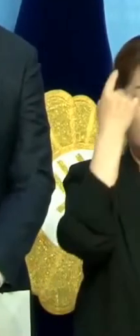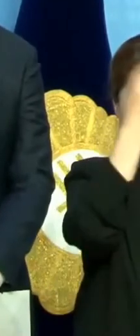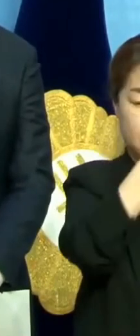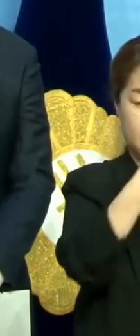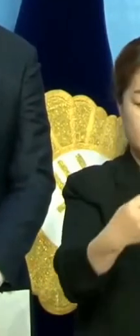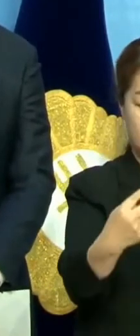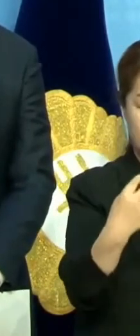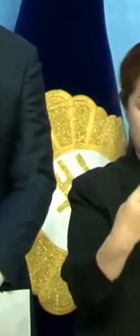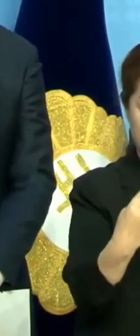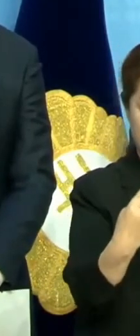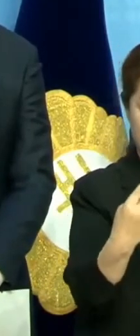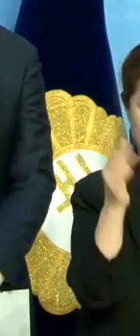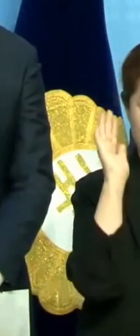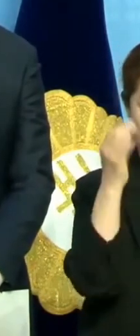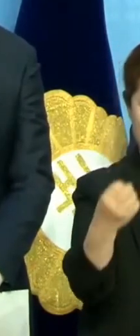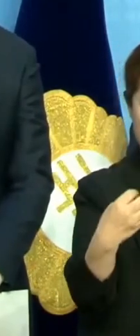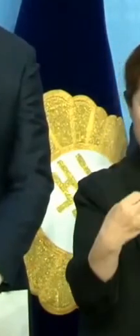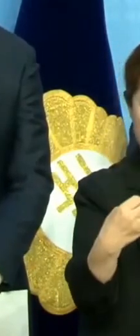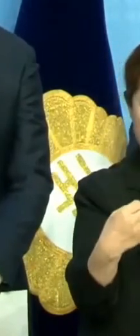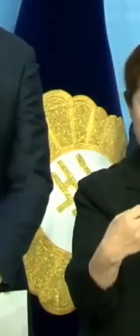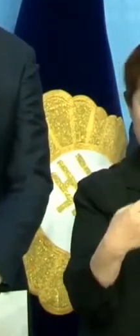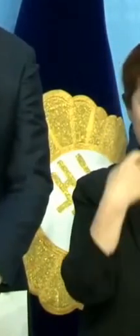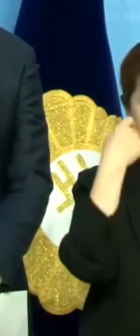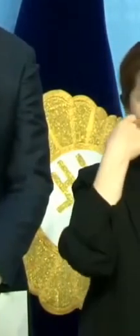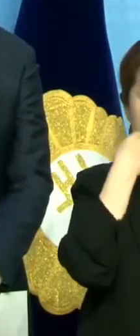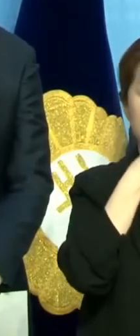보고 뭔가 얘기를 하는 듯 하였습니다.